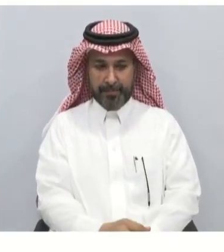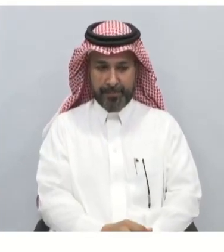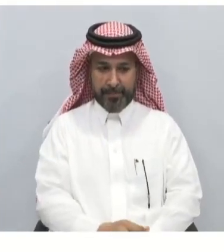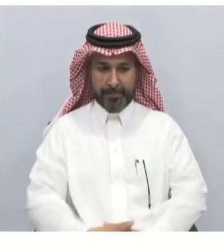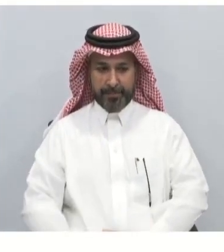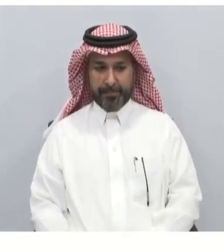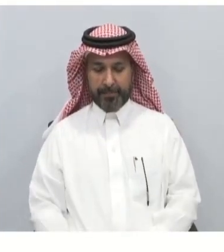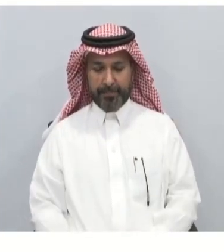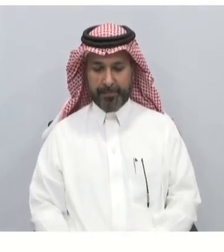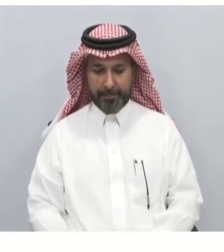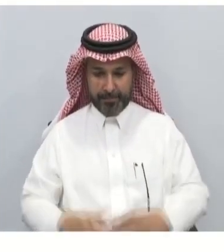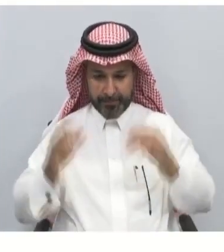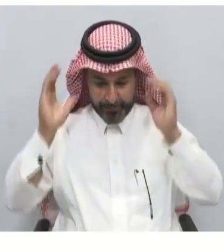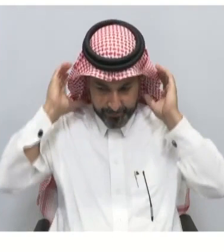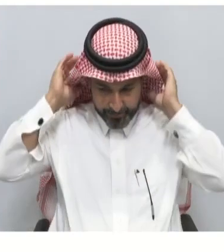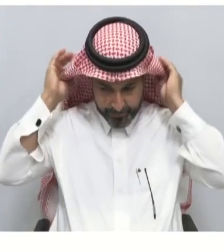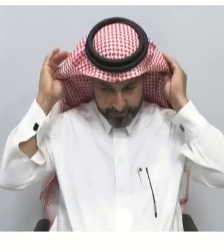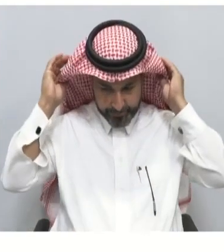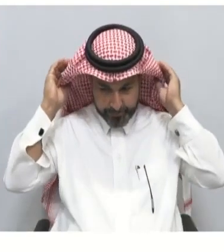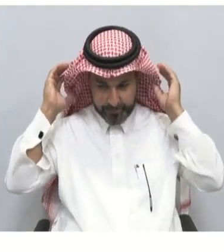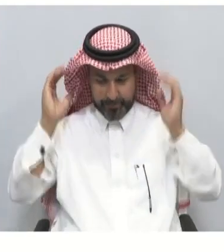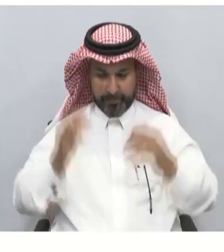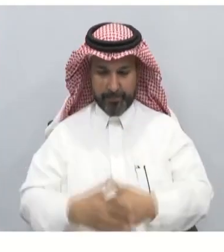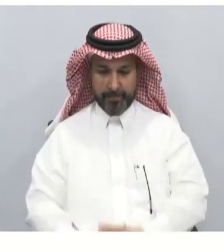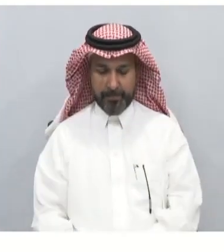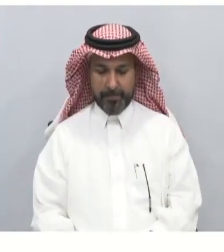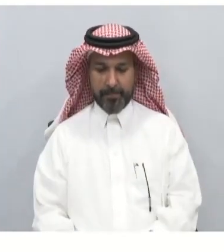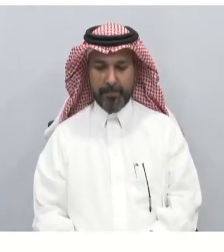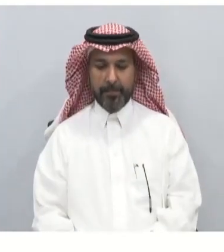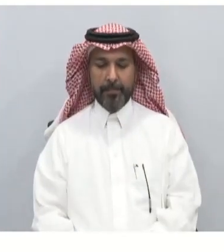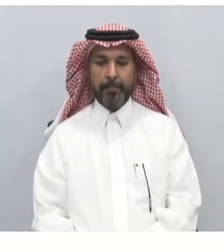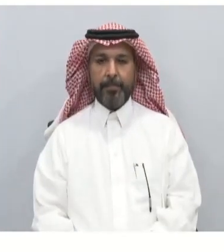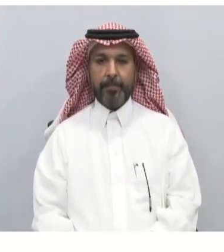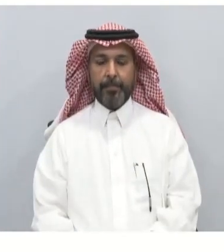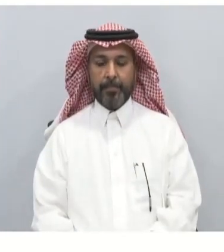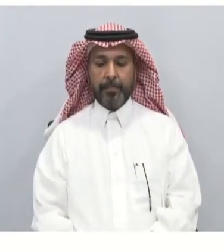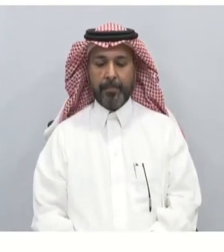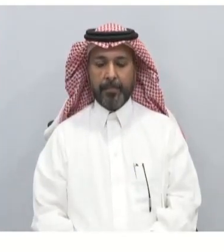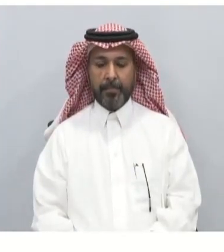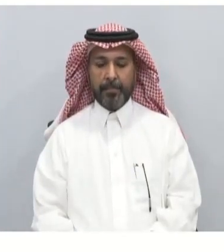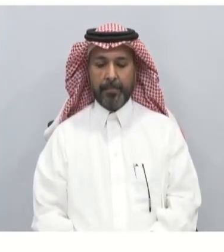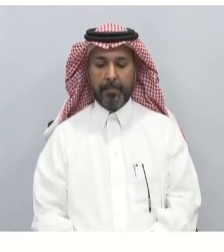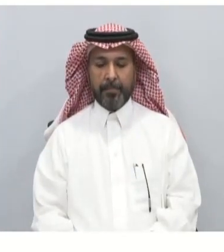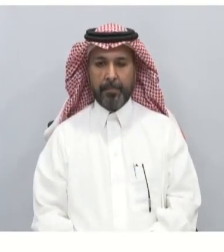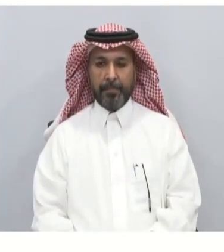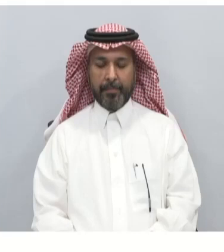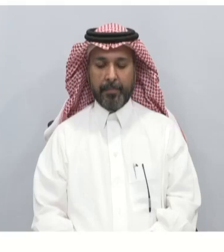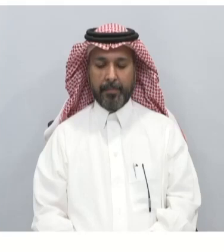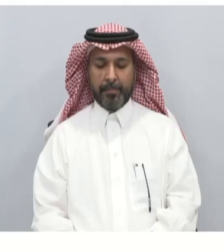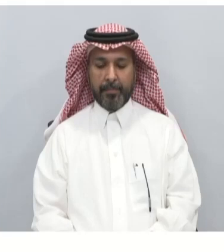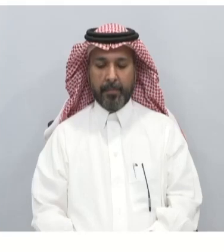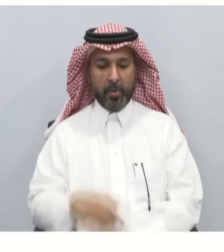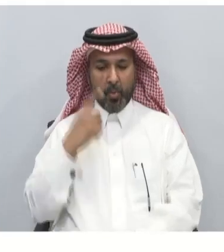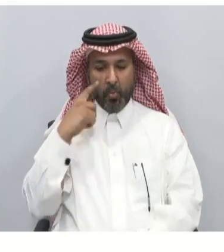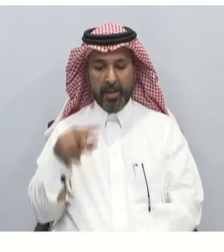العبارة سالب 12 ناقص 4 مضروبة في نون ناقص 1 نمطا عدديا، إن كانت نون تمثل الحد نون في المتتابعة، أي